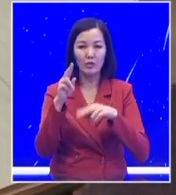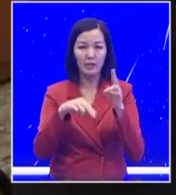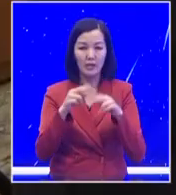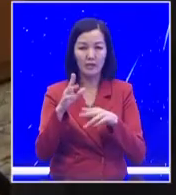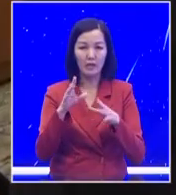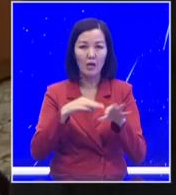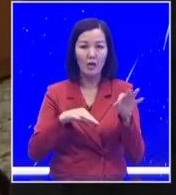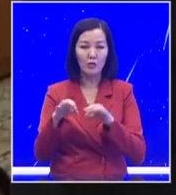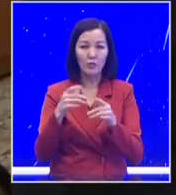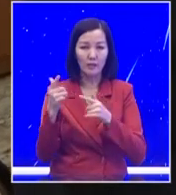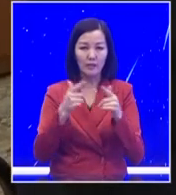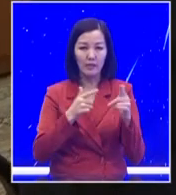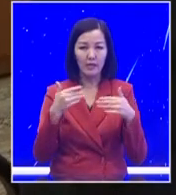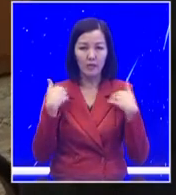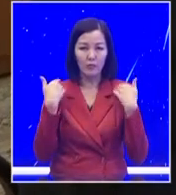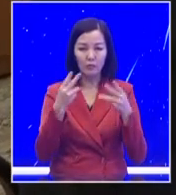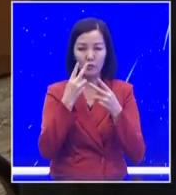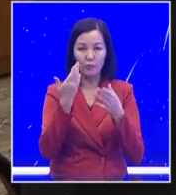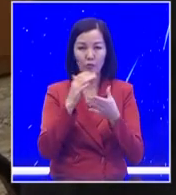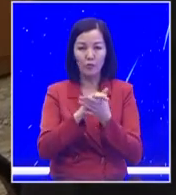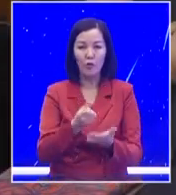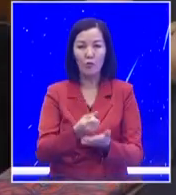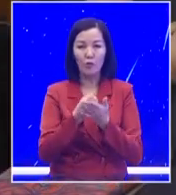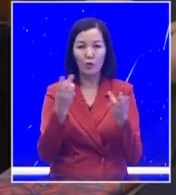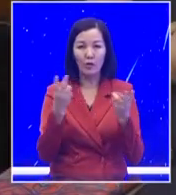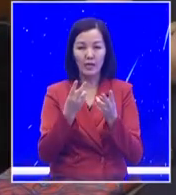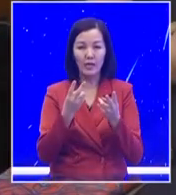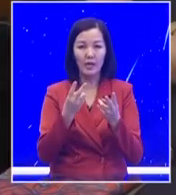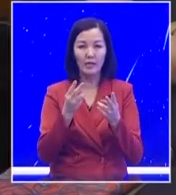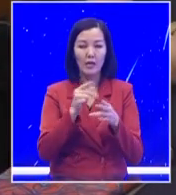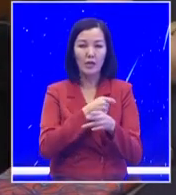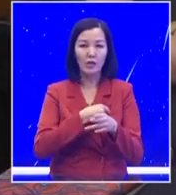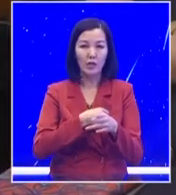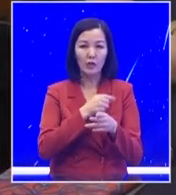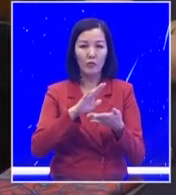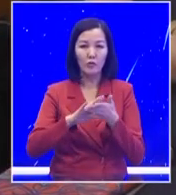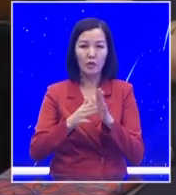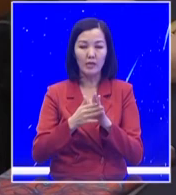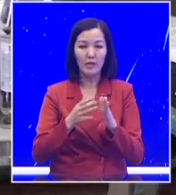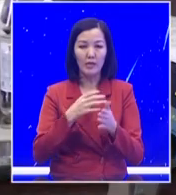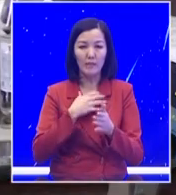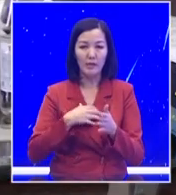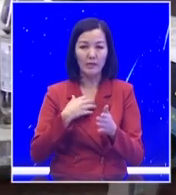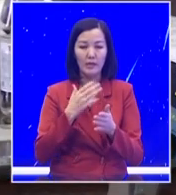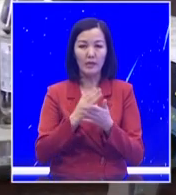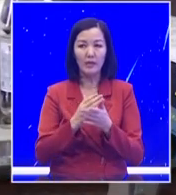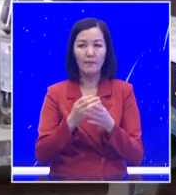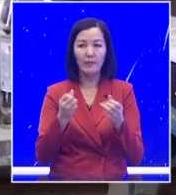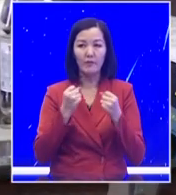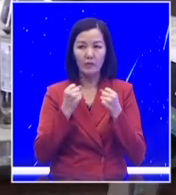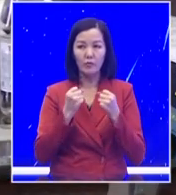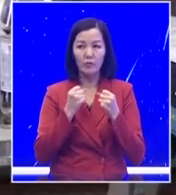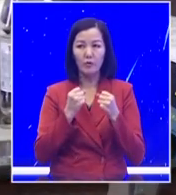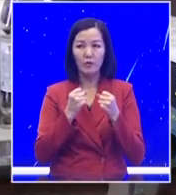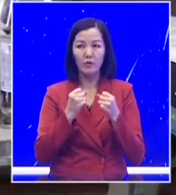Жобасында қағазға түсіріп қойыпты, енді тек қолдау болса дейді. Жаттықтырушылар жағдайда мазалайды. Физиктардың жаңа